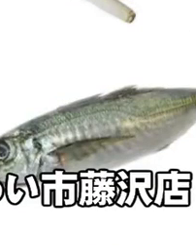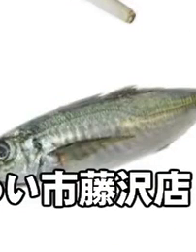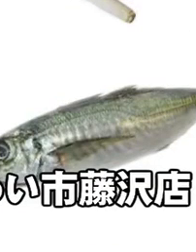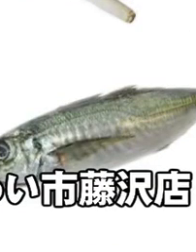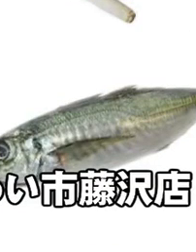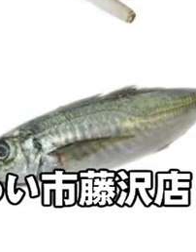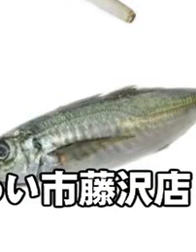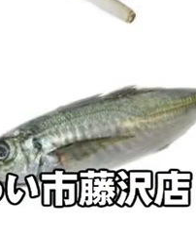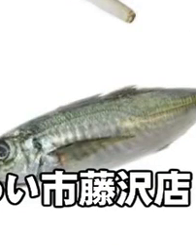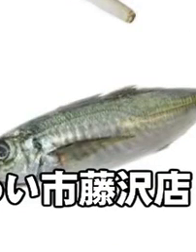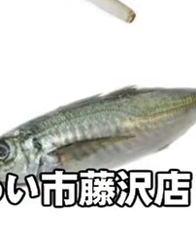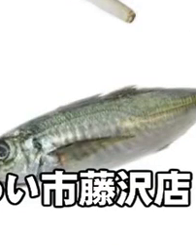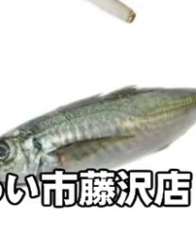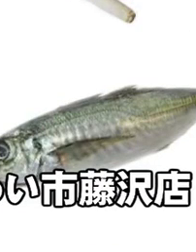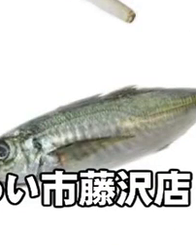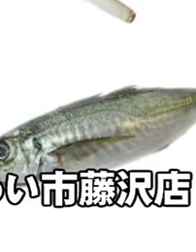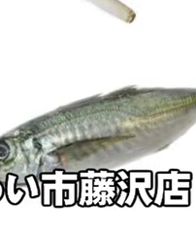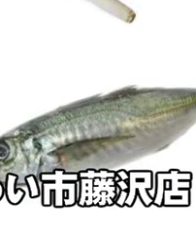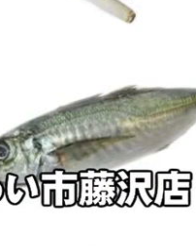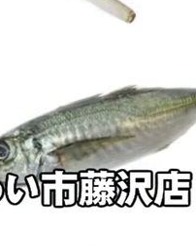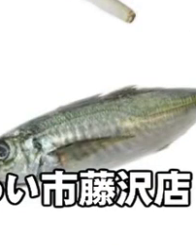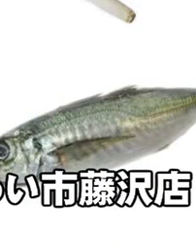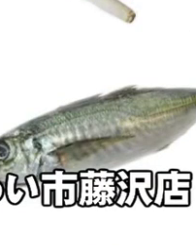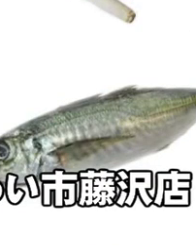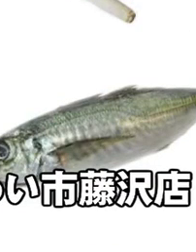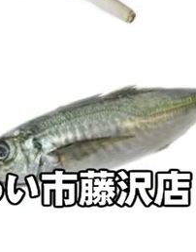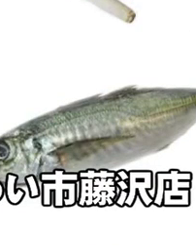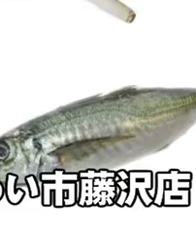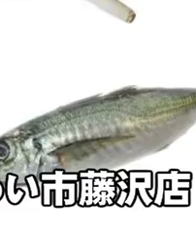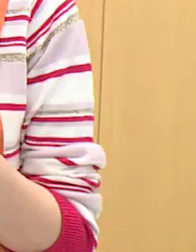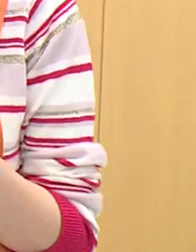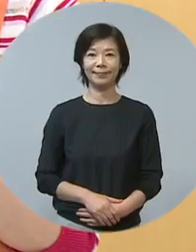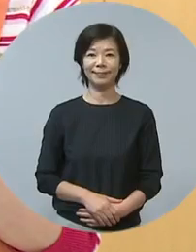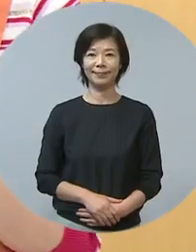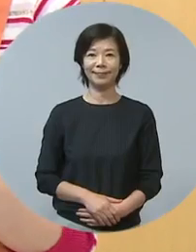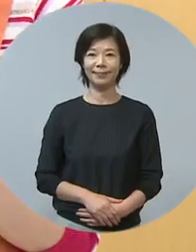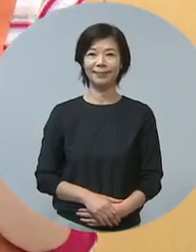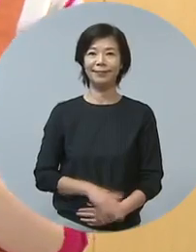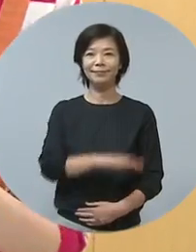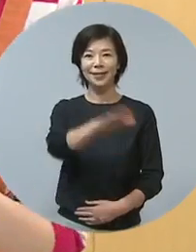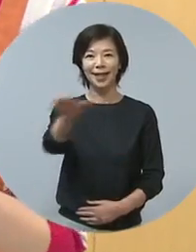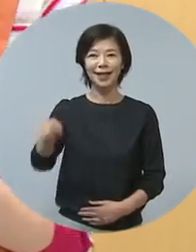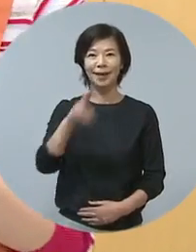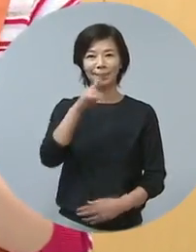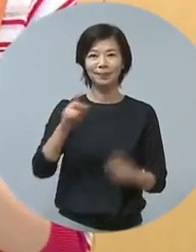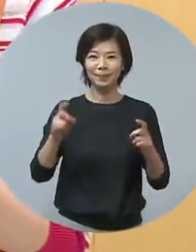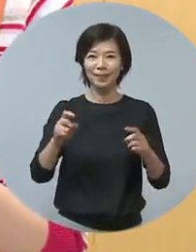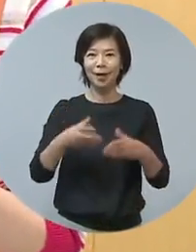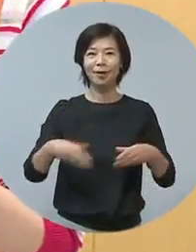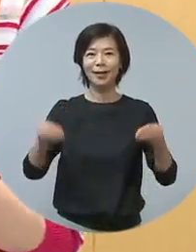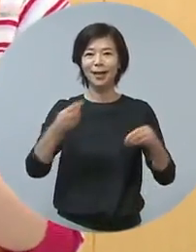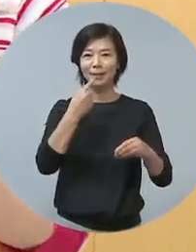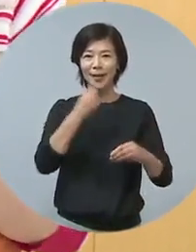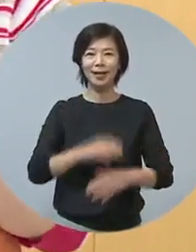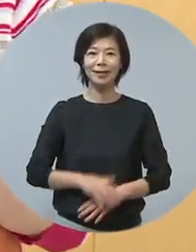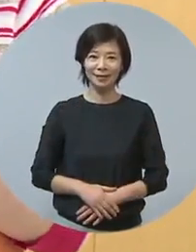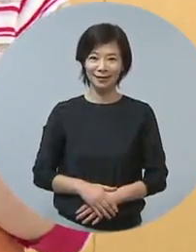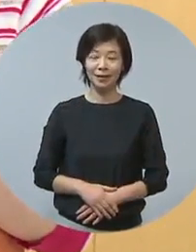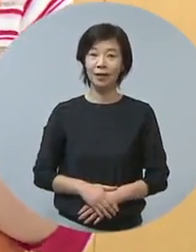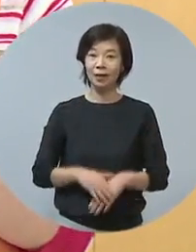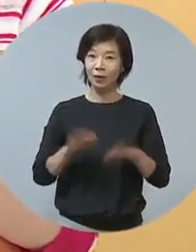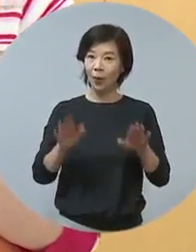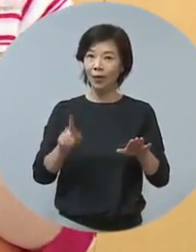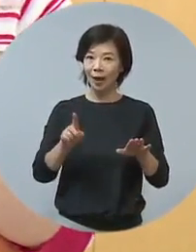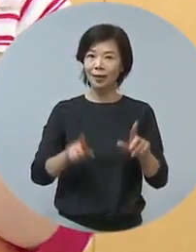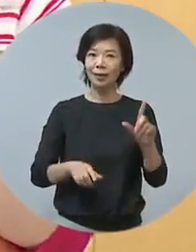産食材で簡単クッキング、藤沢ご飯。 皆さんこんにちは、渡辺さと子です。今